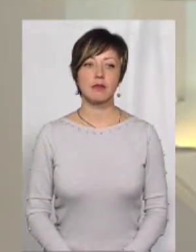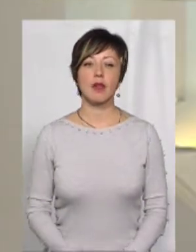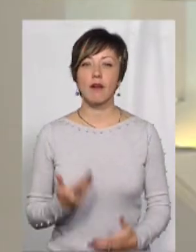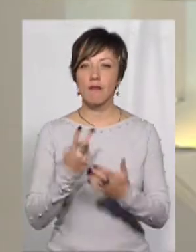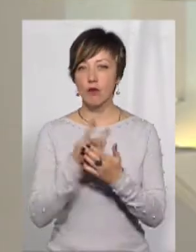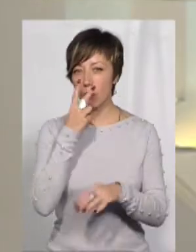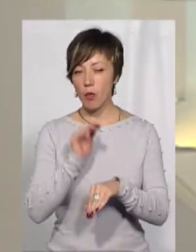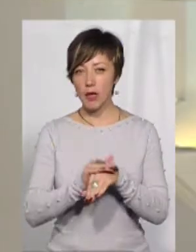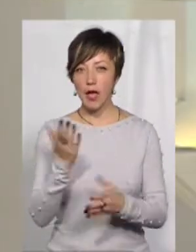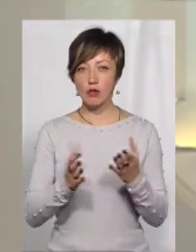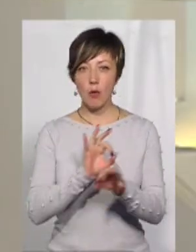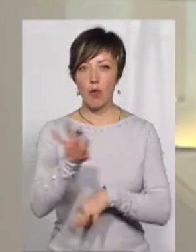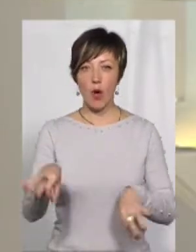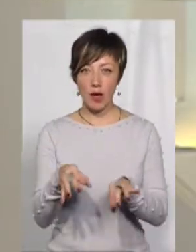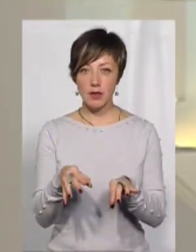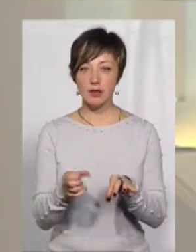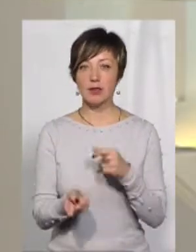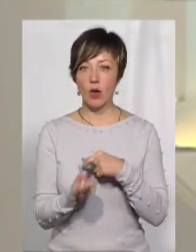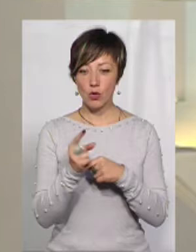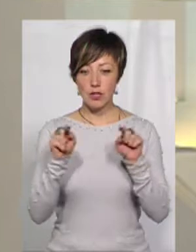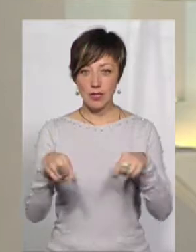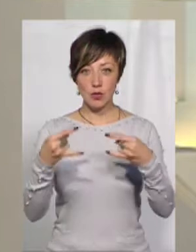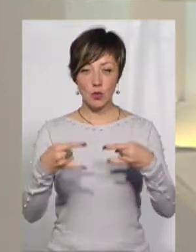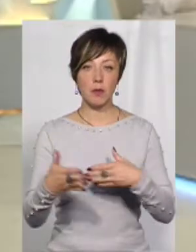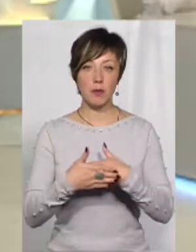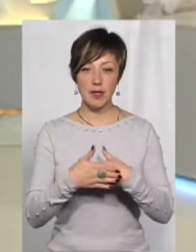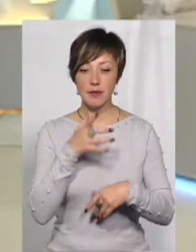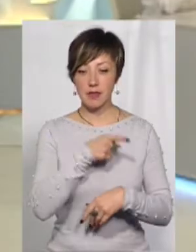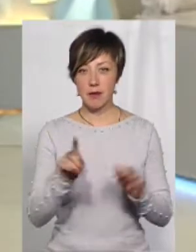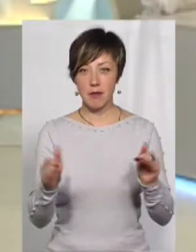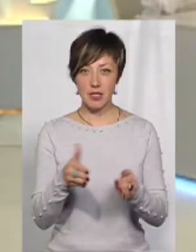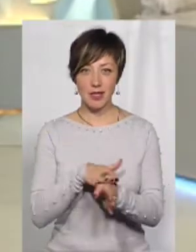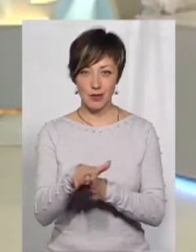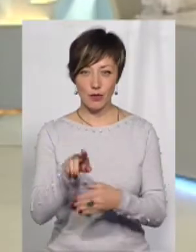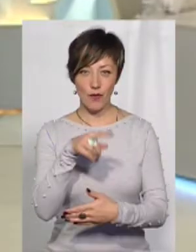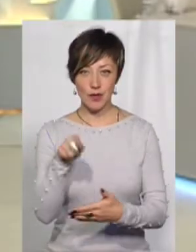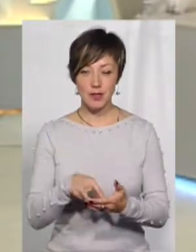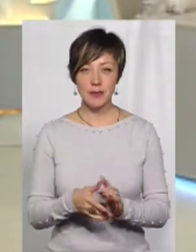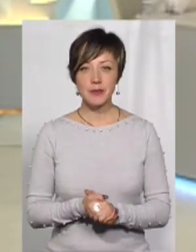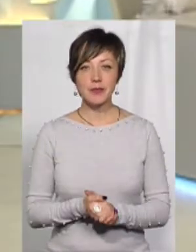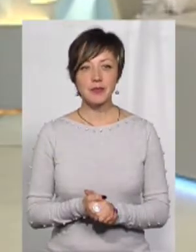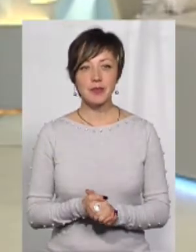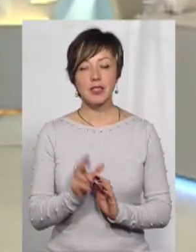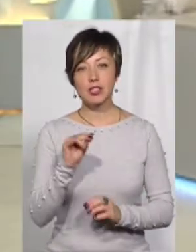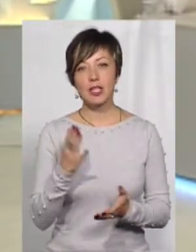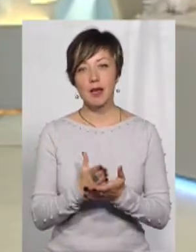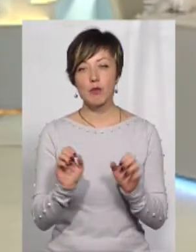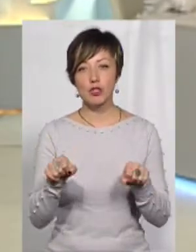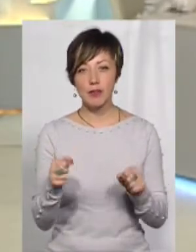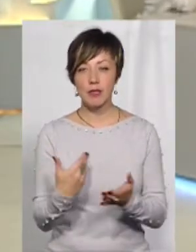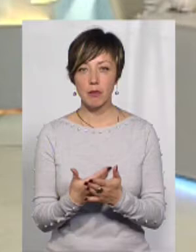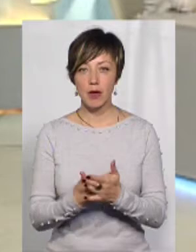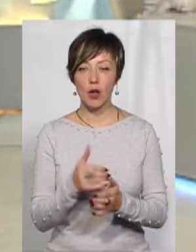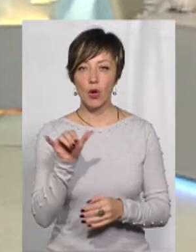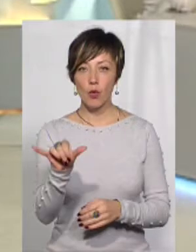От помітила, якщо проекти народжуються в стінах студії, то десь приблизно у цих межах і реалізовуються. Пане Сергію, чи є можливість,